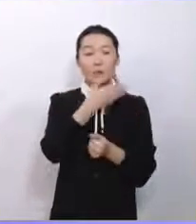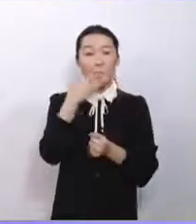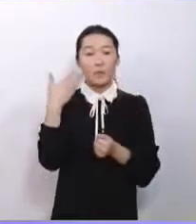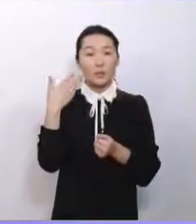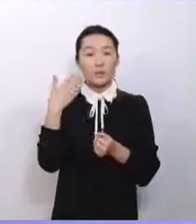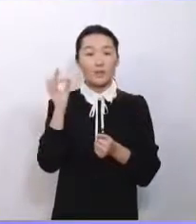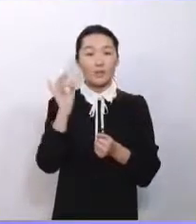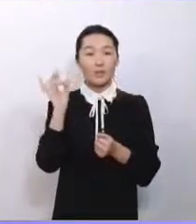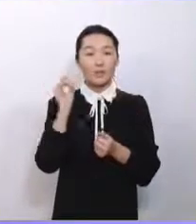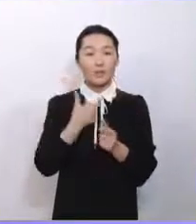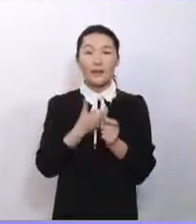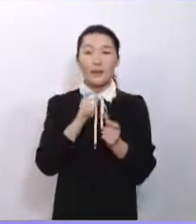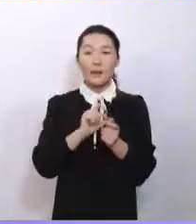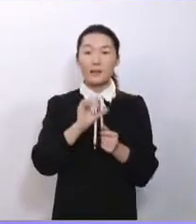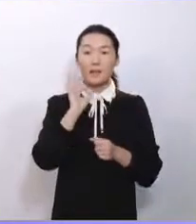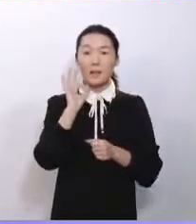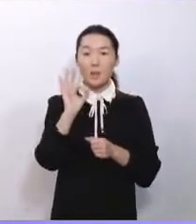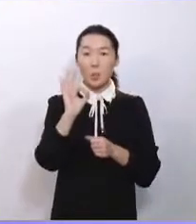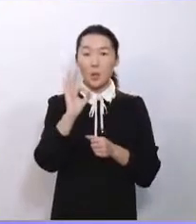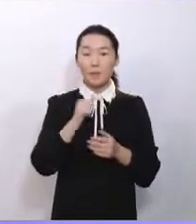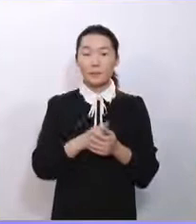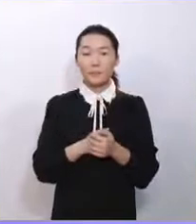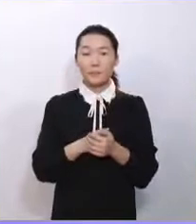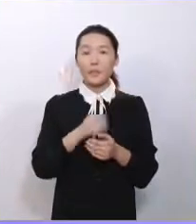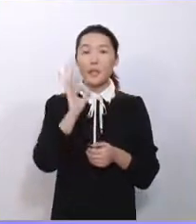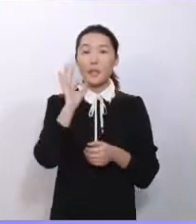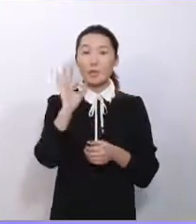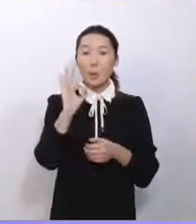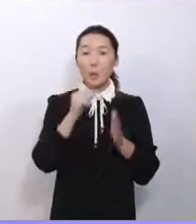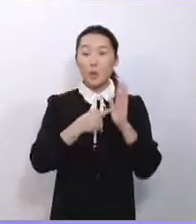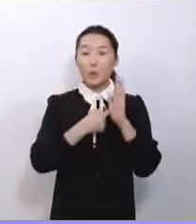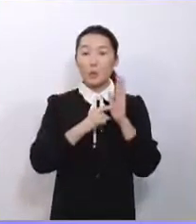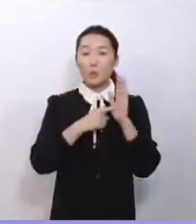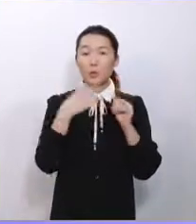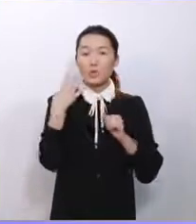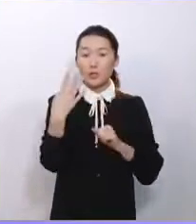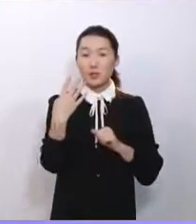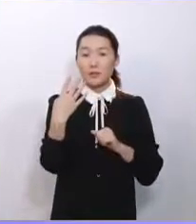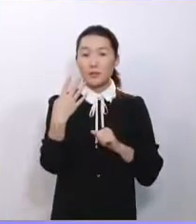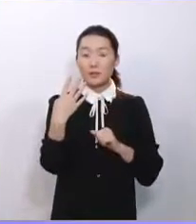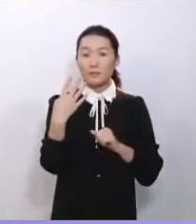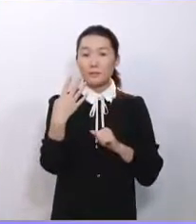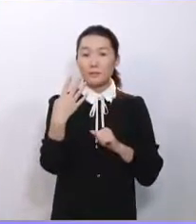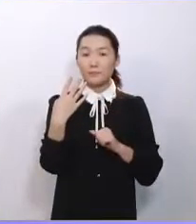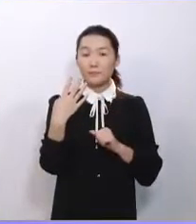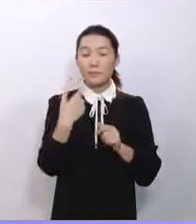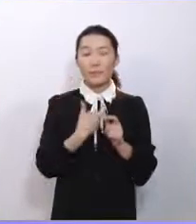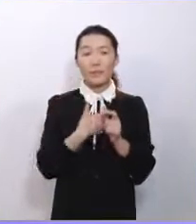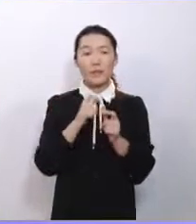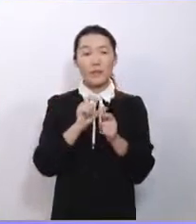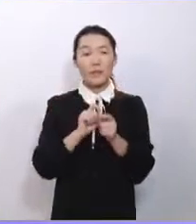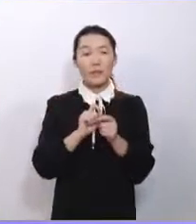величины, это 0. 0 умножить на 4, это